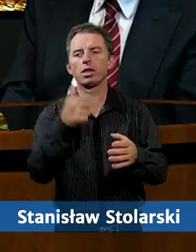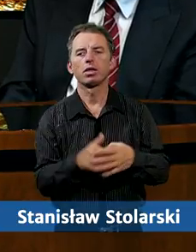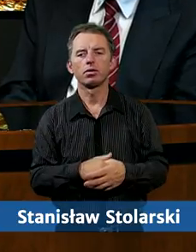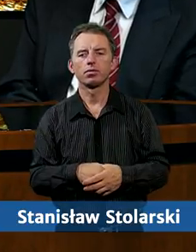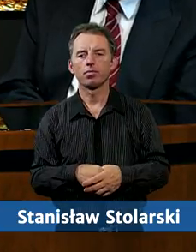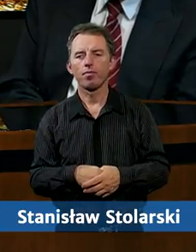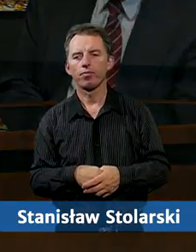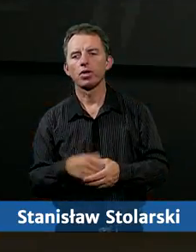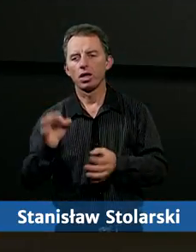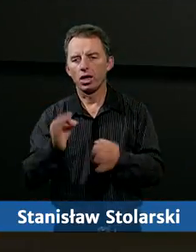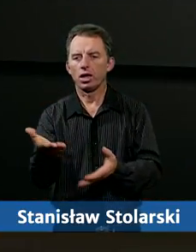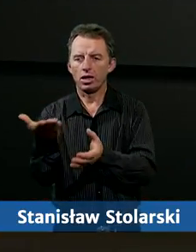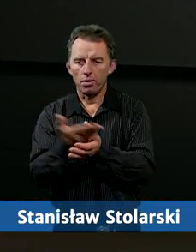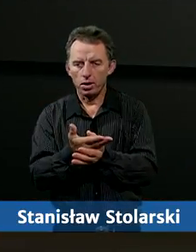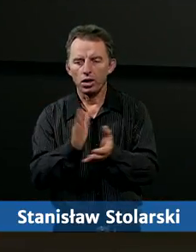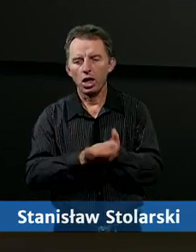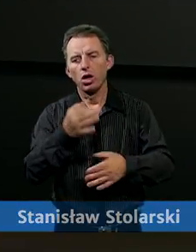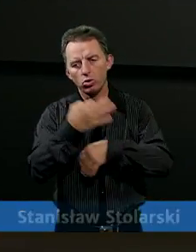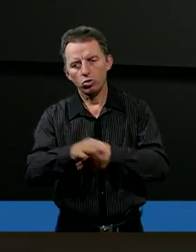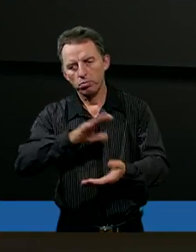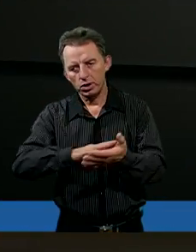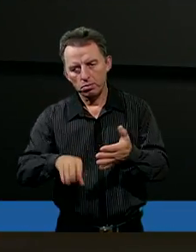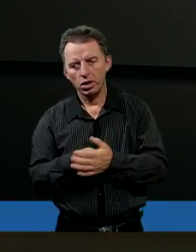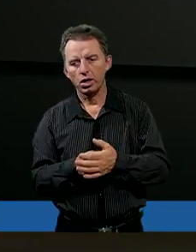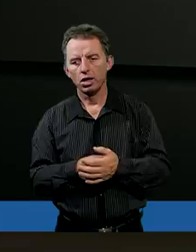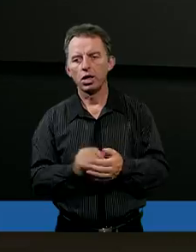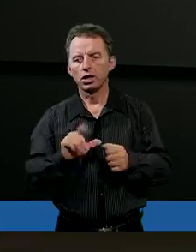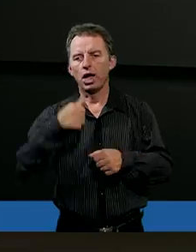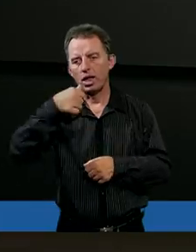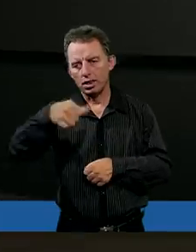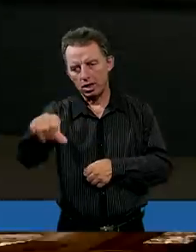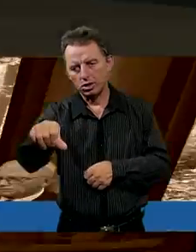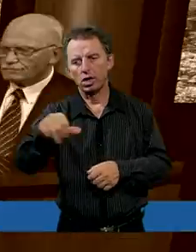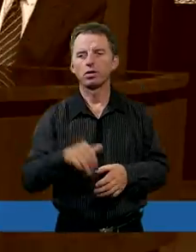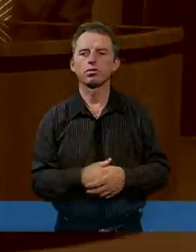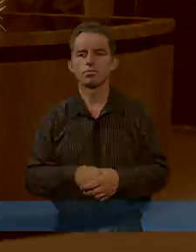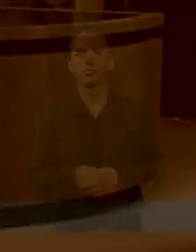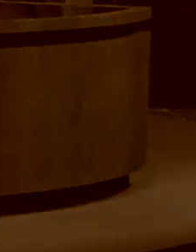Amen. Serdecznie zapraszam na studium Biblii za tydzień.